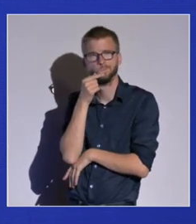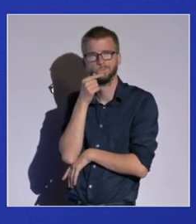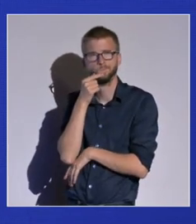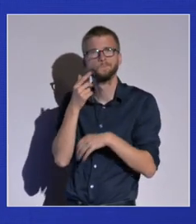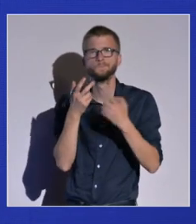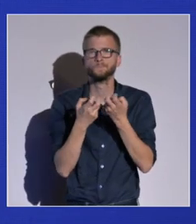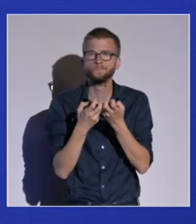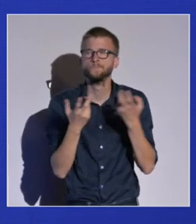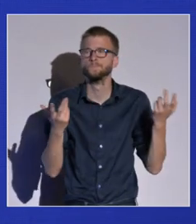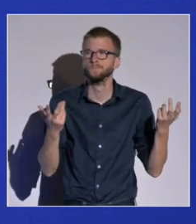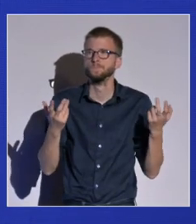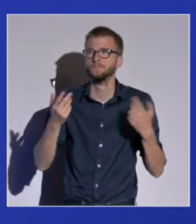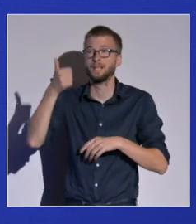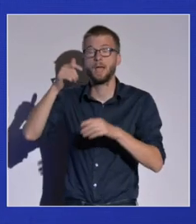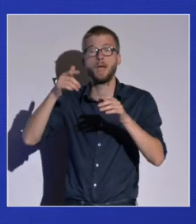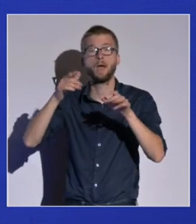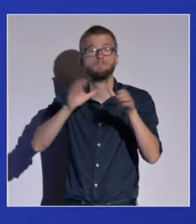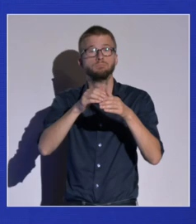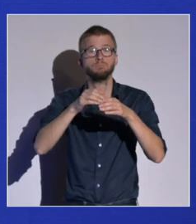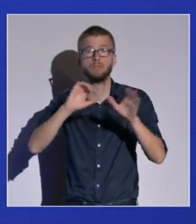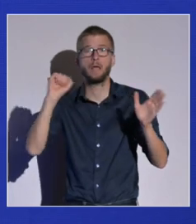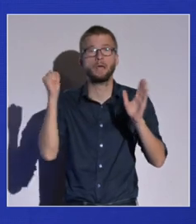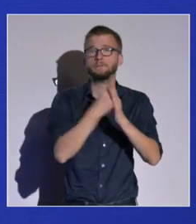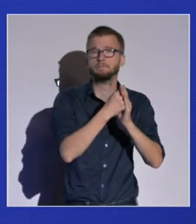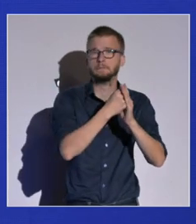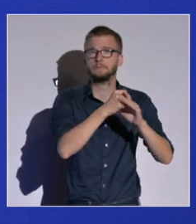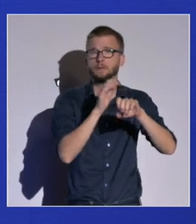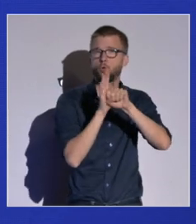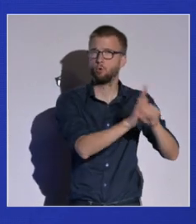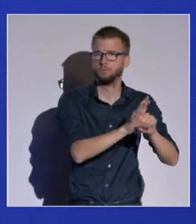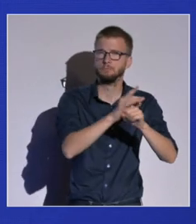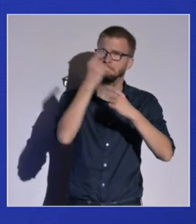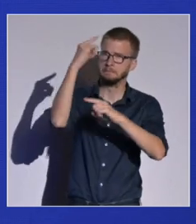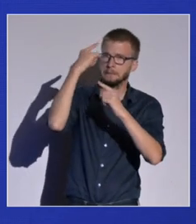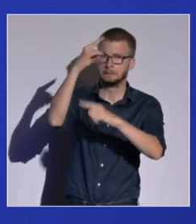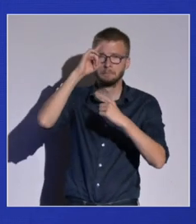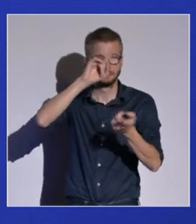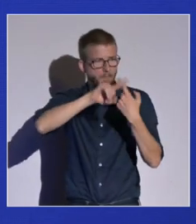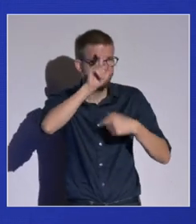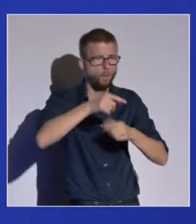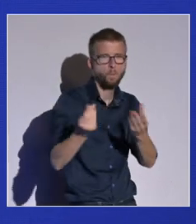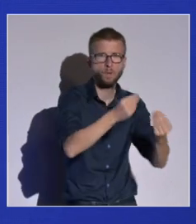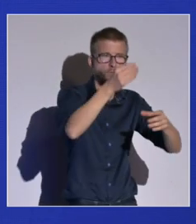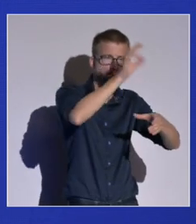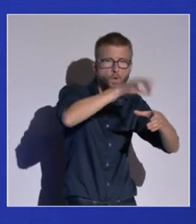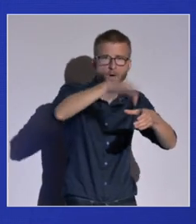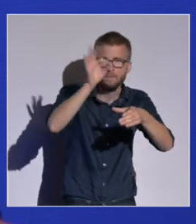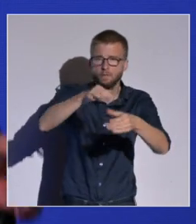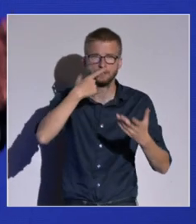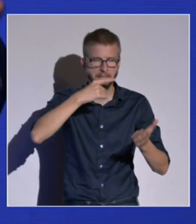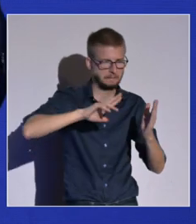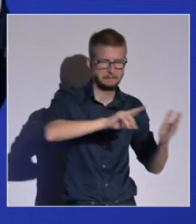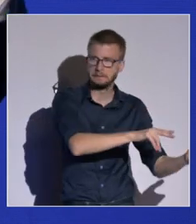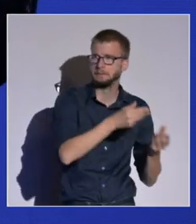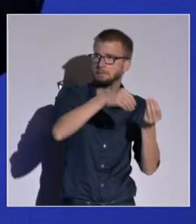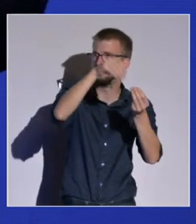Quand vous aviez un parti d'extrême gauche qui plaidait pour le référendum en abaissant les signatures et qu'il